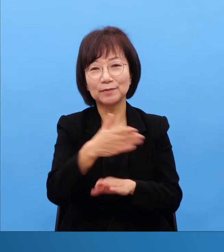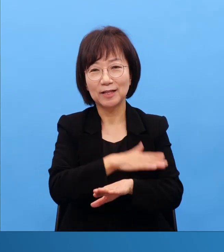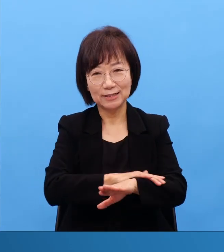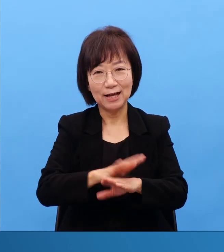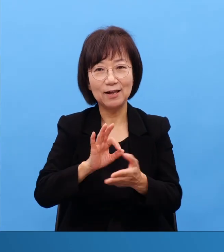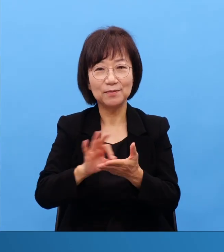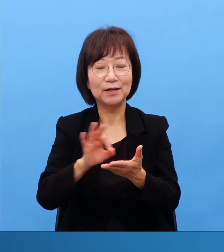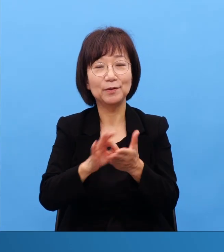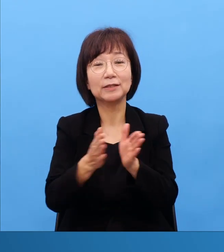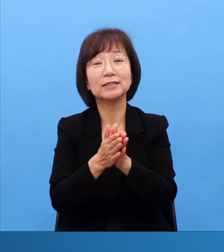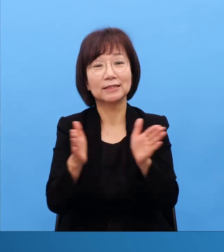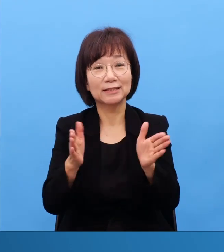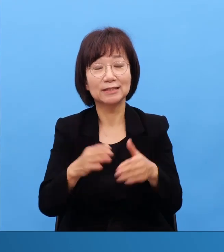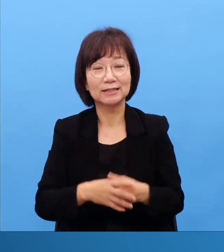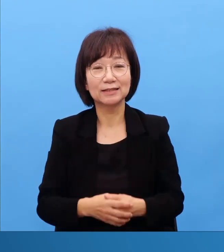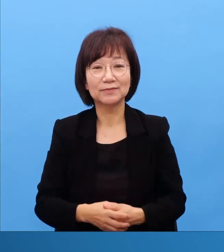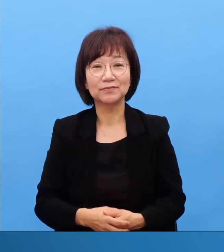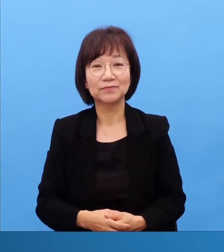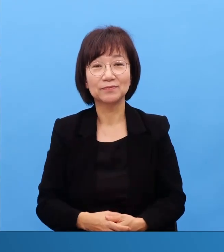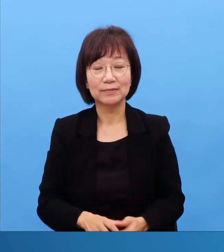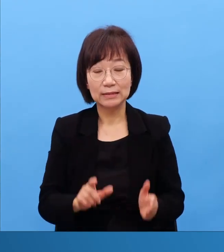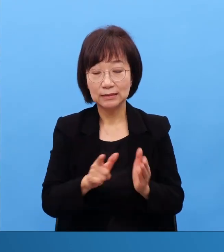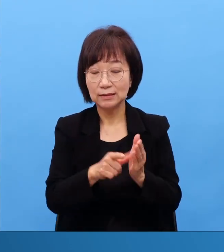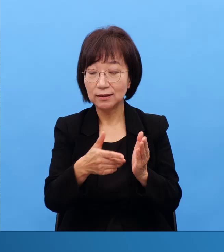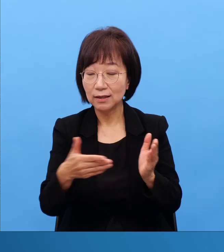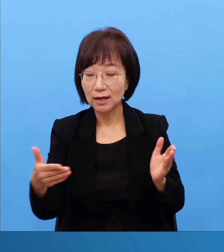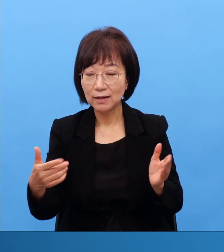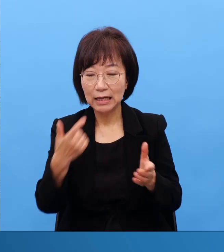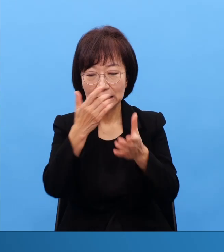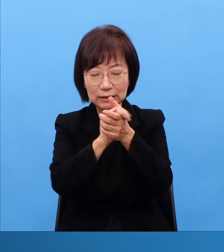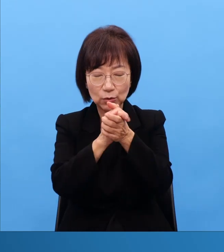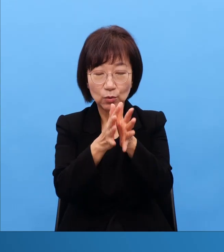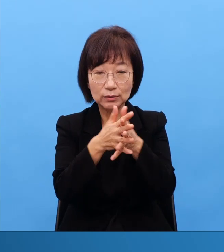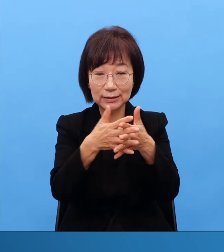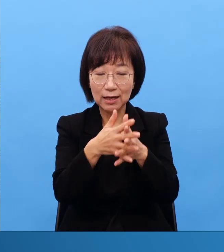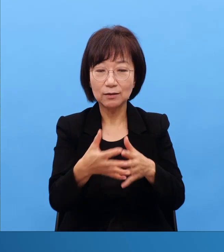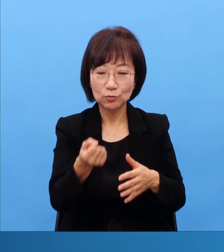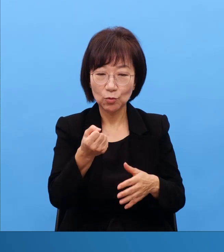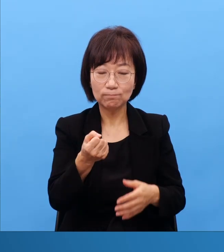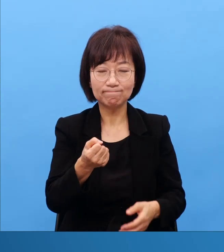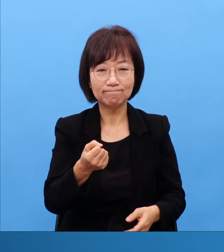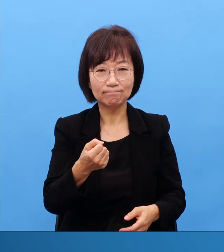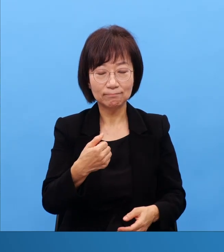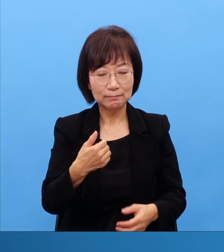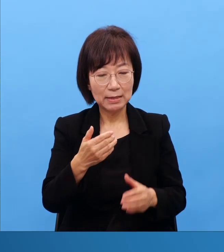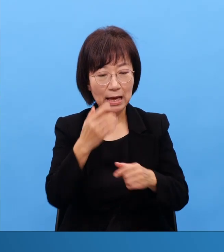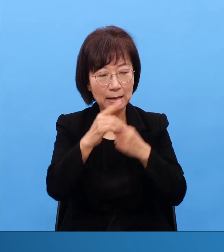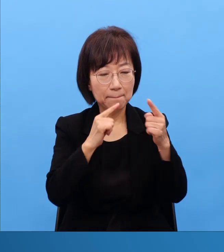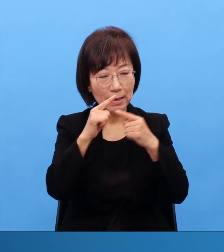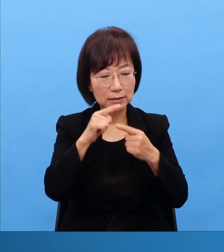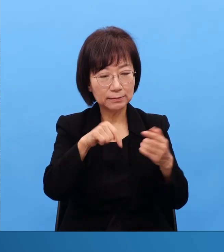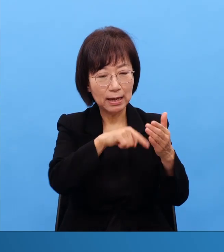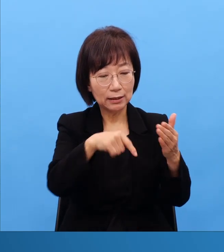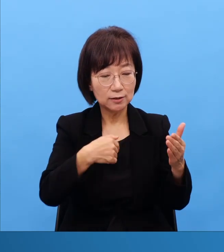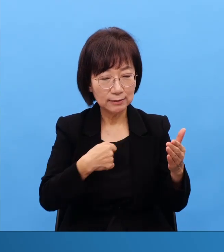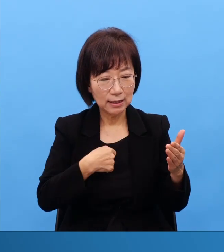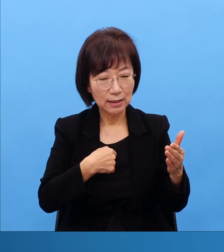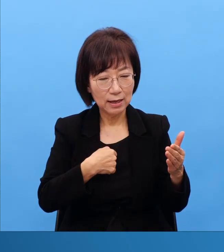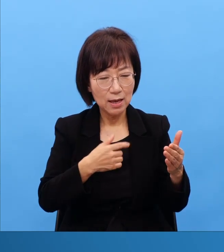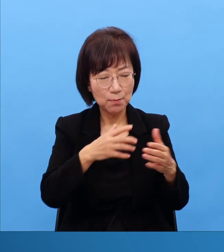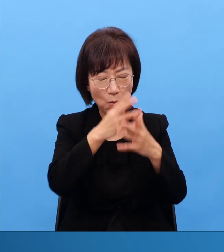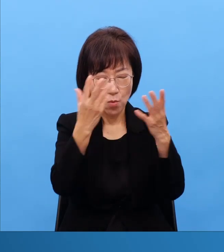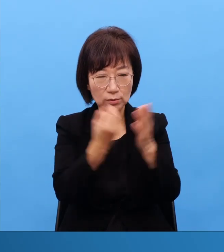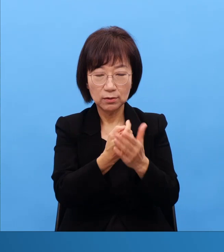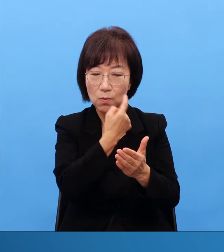되었다. 시간이 갈수록 기도수첩을 통해 나의 모든 것들이 말씀 안에서 확인되니 행복한 답을 누리게